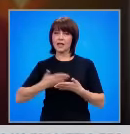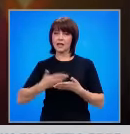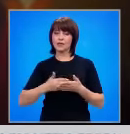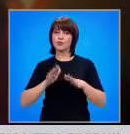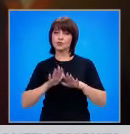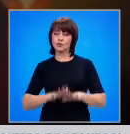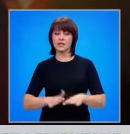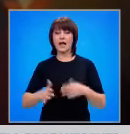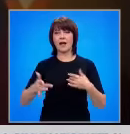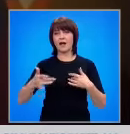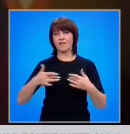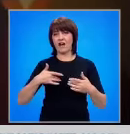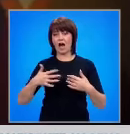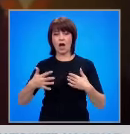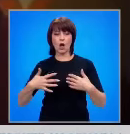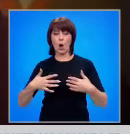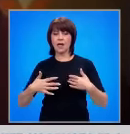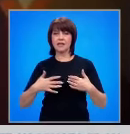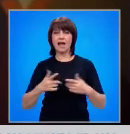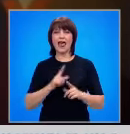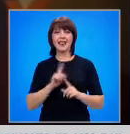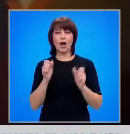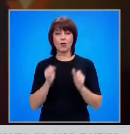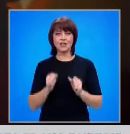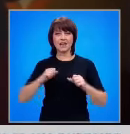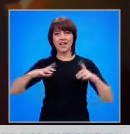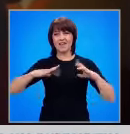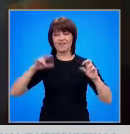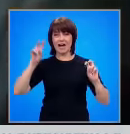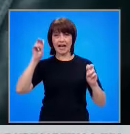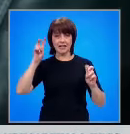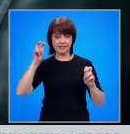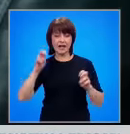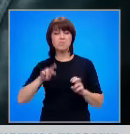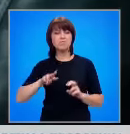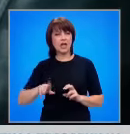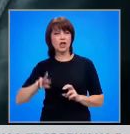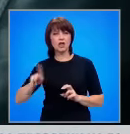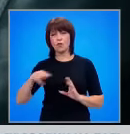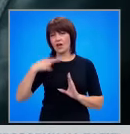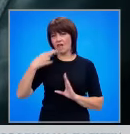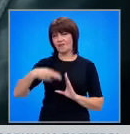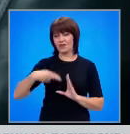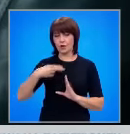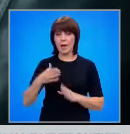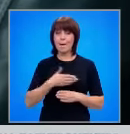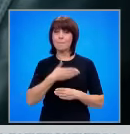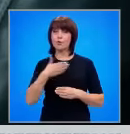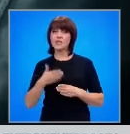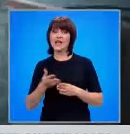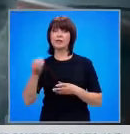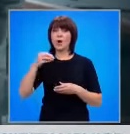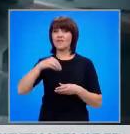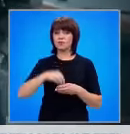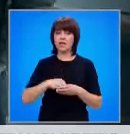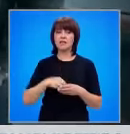с ролите си в Иван Кундарев, Неочаквана ваканция, Една одисея из Делиурмана. Сред последните му е и участието в сериала